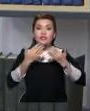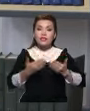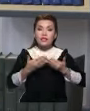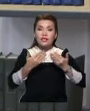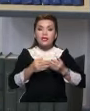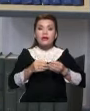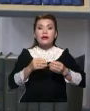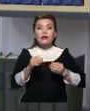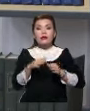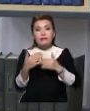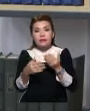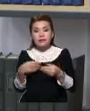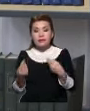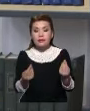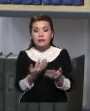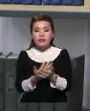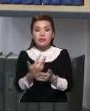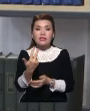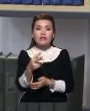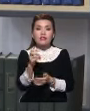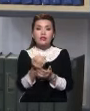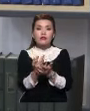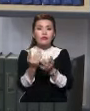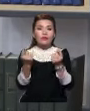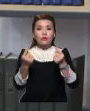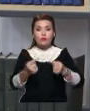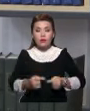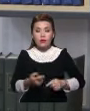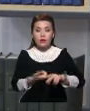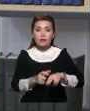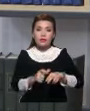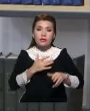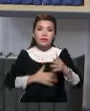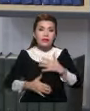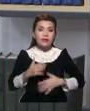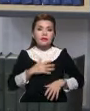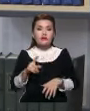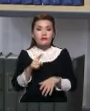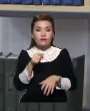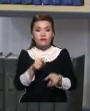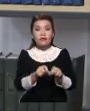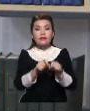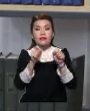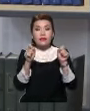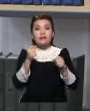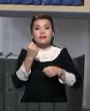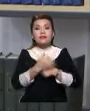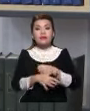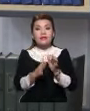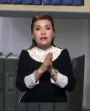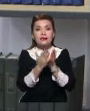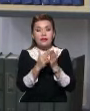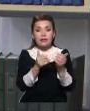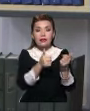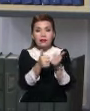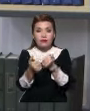распространения книг, который за последние 30 лет полностью рухнул. Поэтому я очень рад такому масштабному мероприятию. Надеюсь, что это не единовременная акция, а